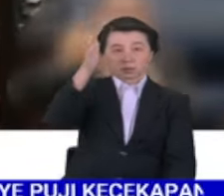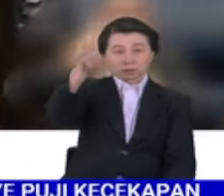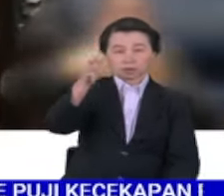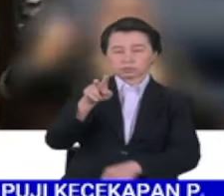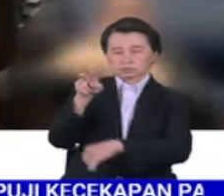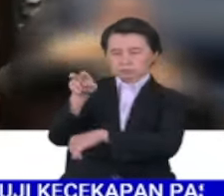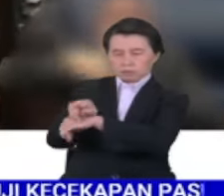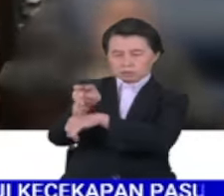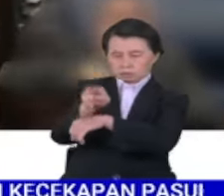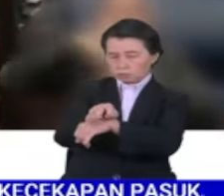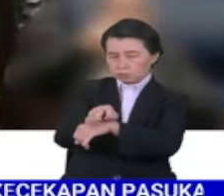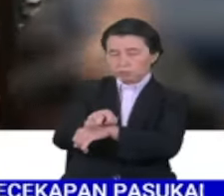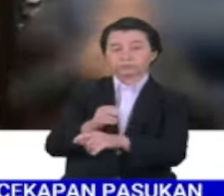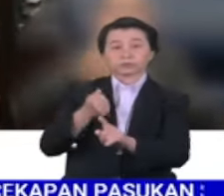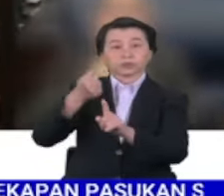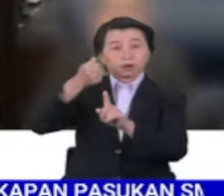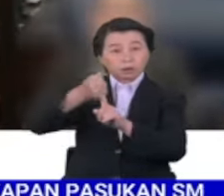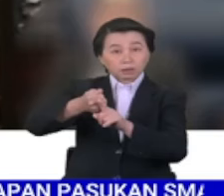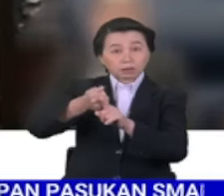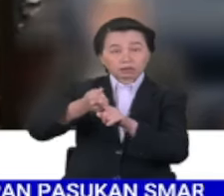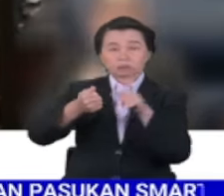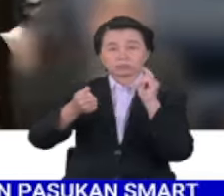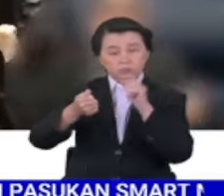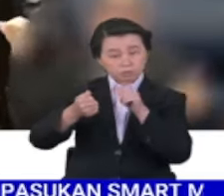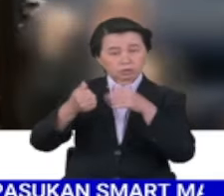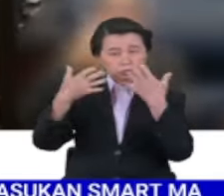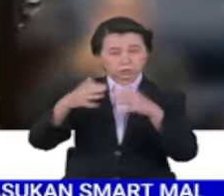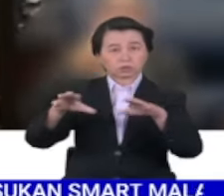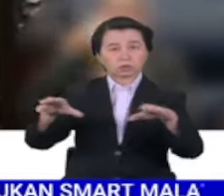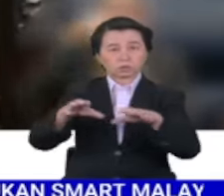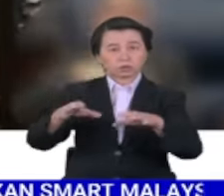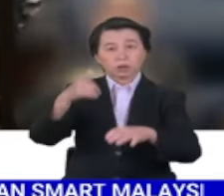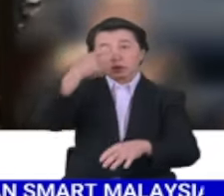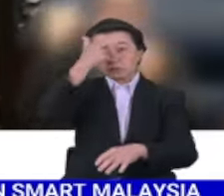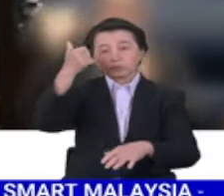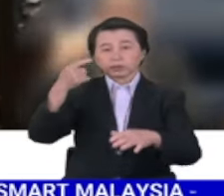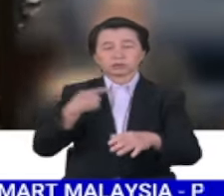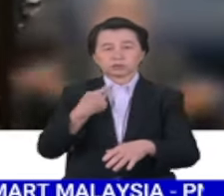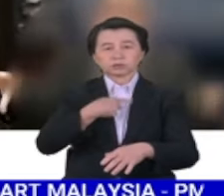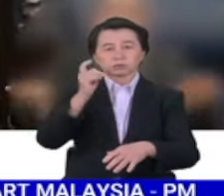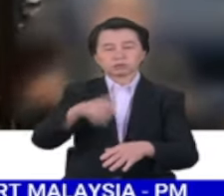arahan ini telah kita lakukan